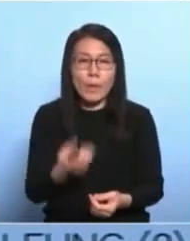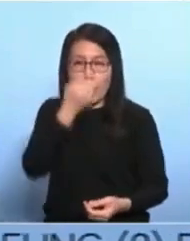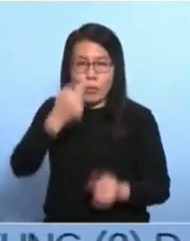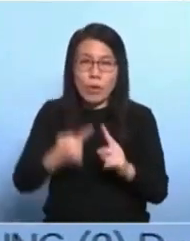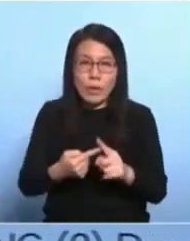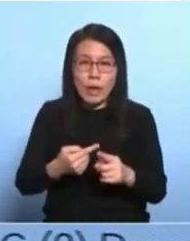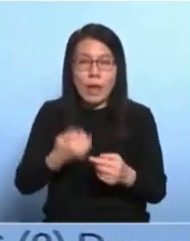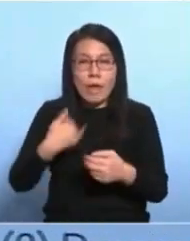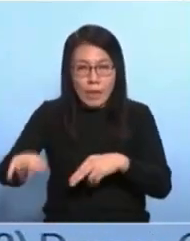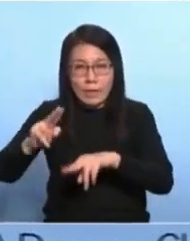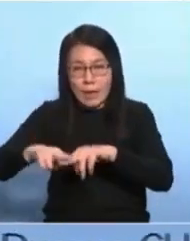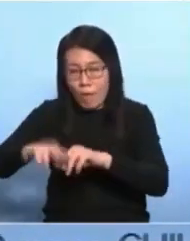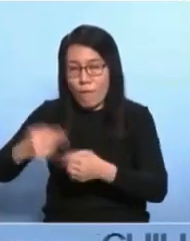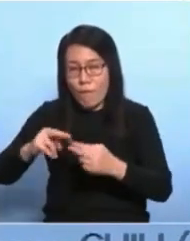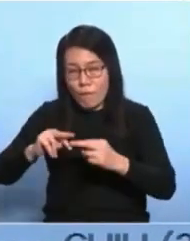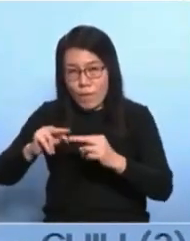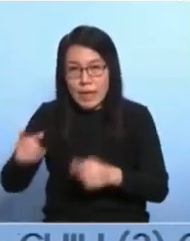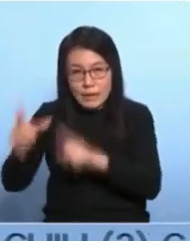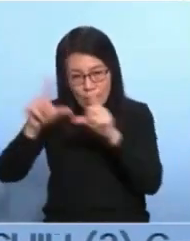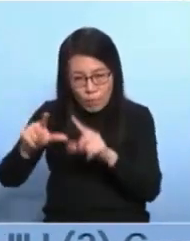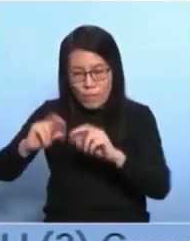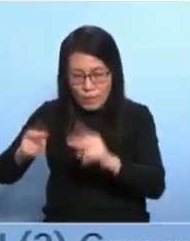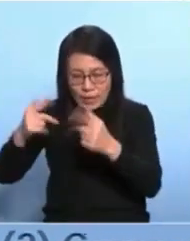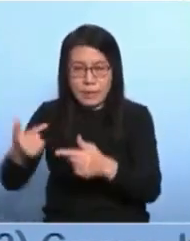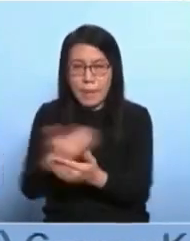粵發展生活，更多